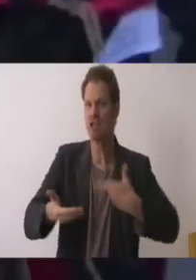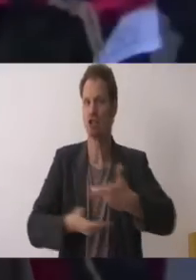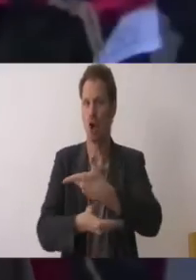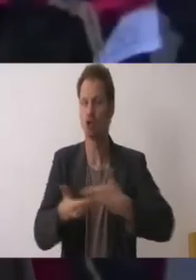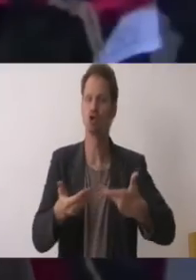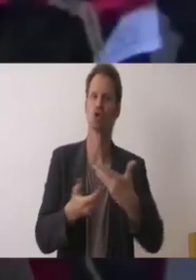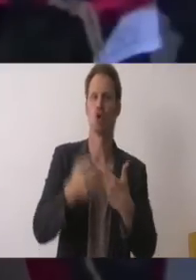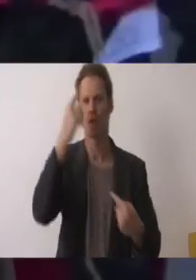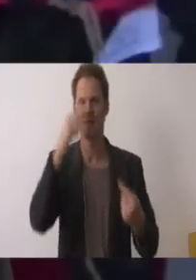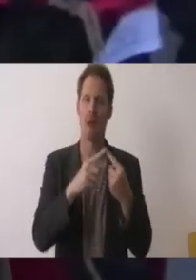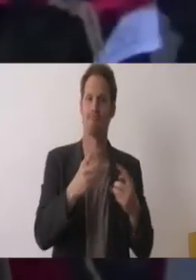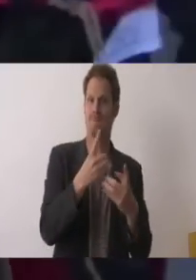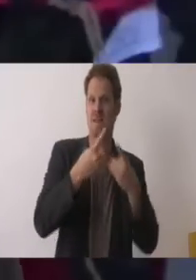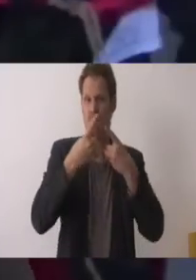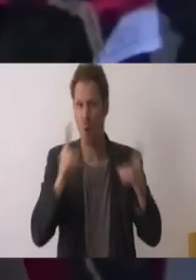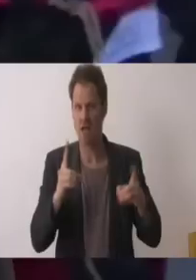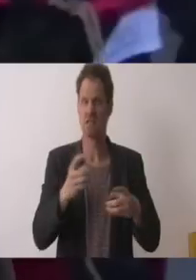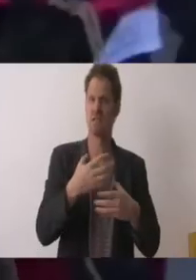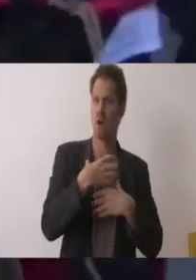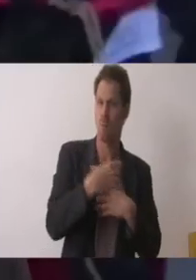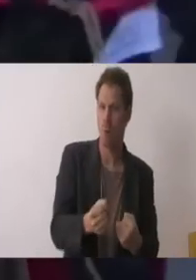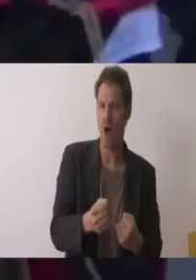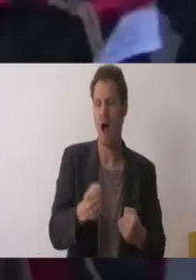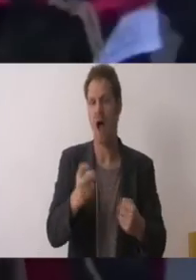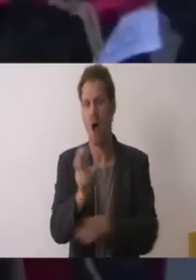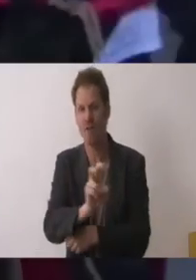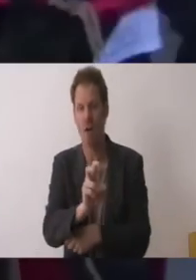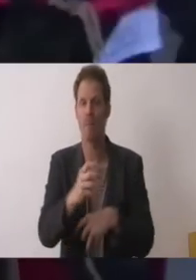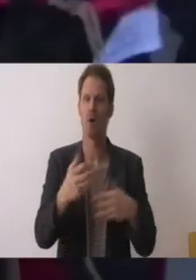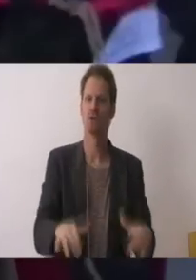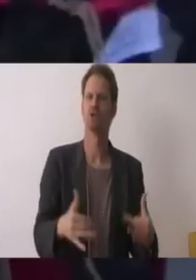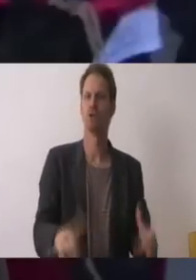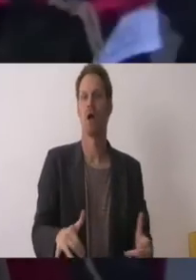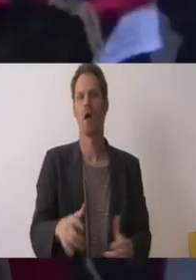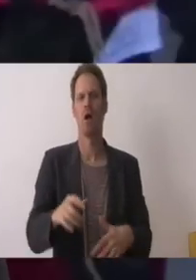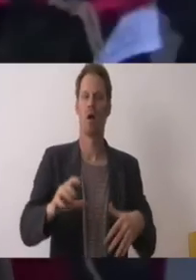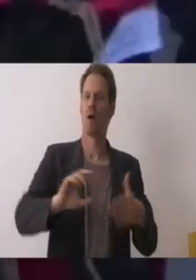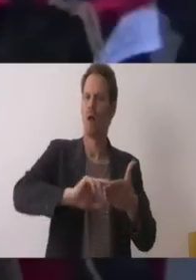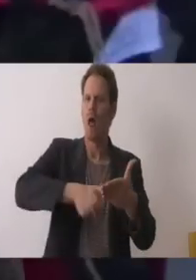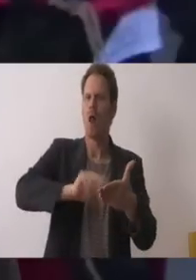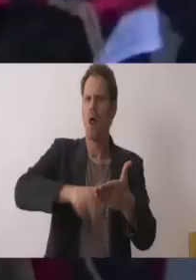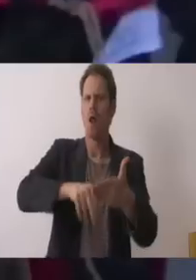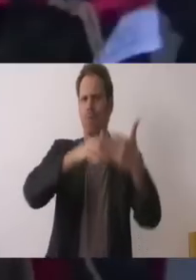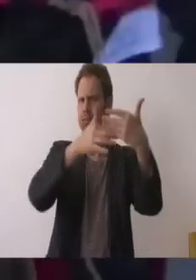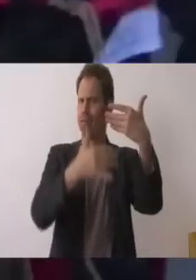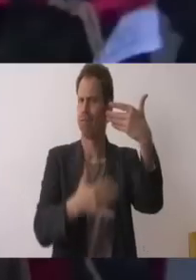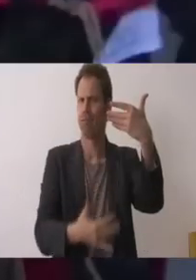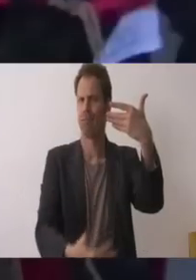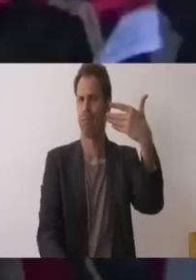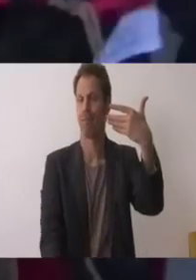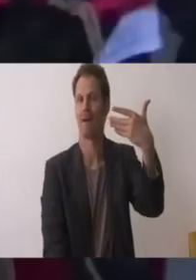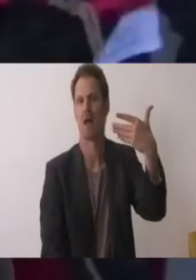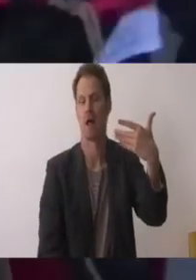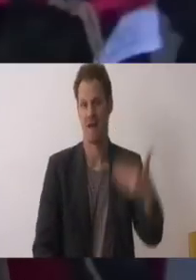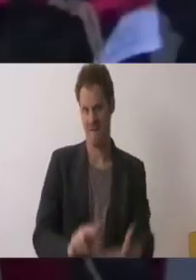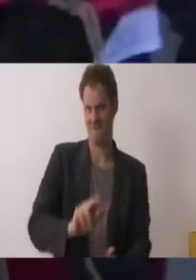droits démocratiques, notre souveraineté alimentaire, nos emplois et notre environnement. Il existe déjà des milliers d'accords néolibéraux de ce